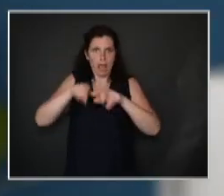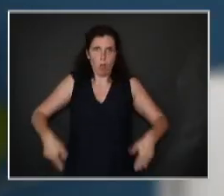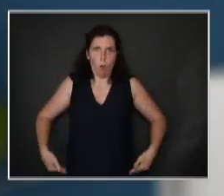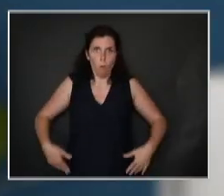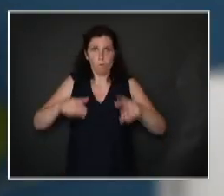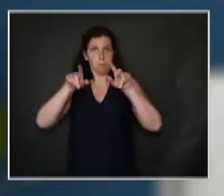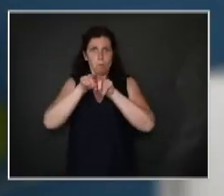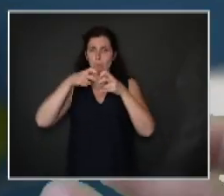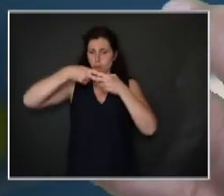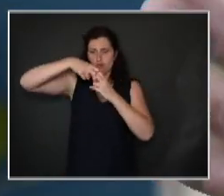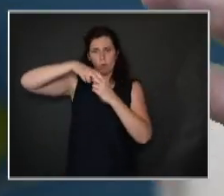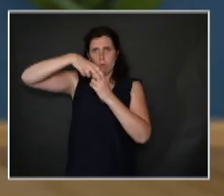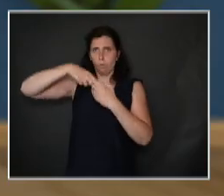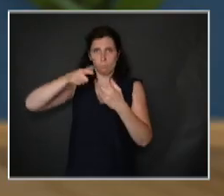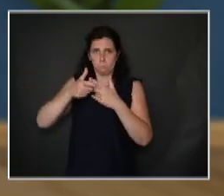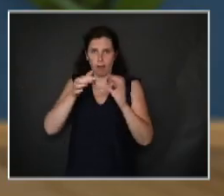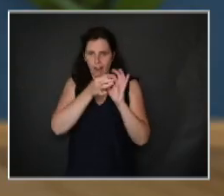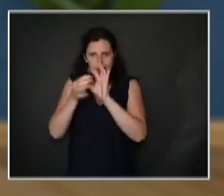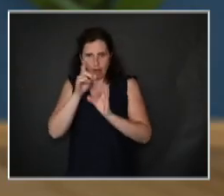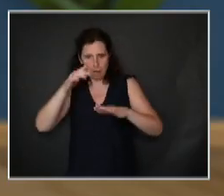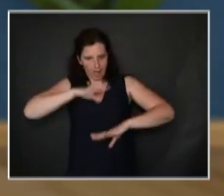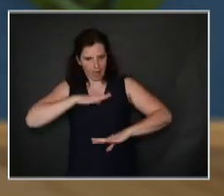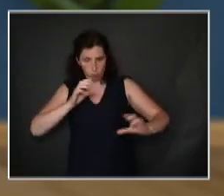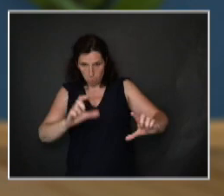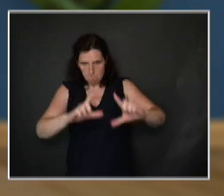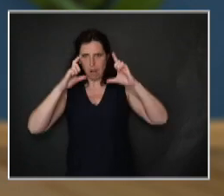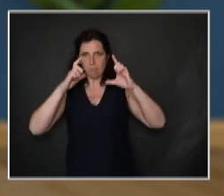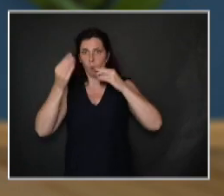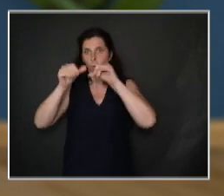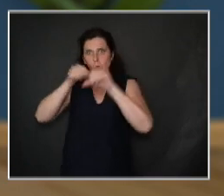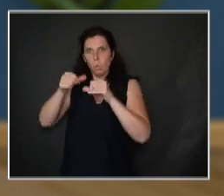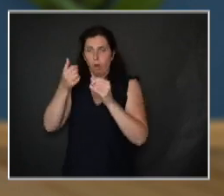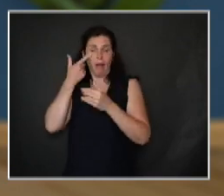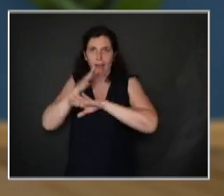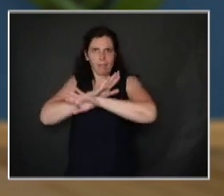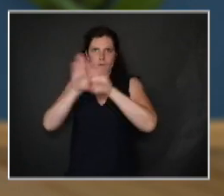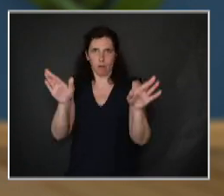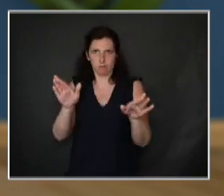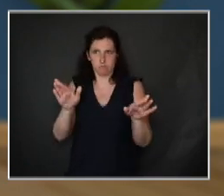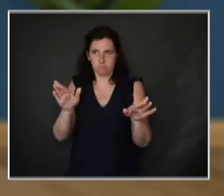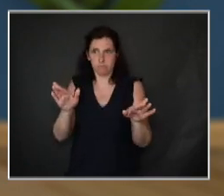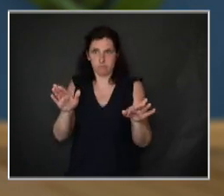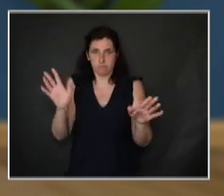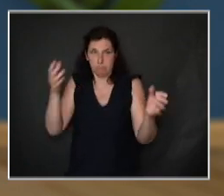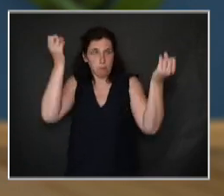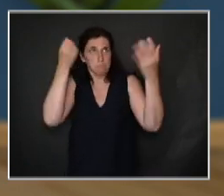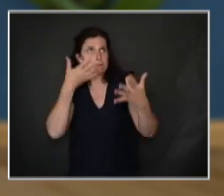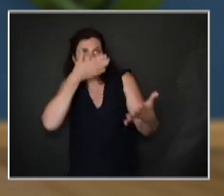de proportionnalité entre ce qu'on voit à la radio et la douleur qu'on ressent. Ouais. Et ça, c'est un mystère. On ne sait pas pourquoi.